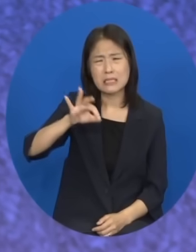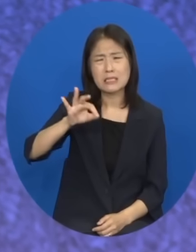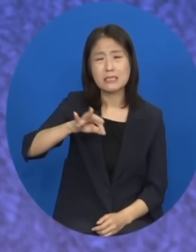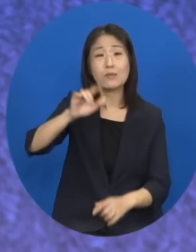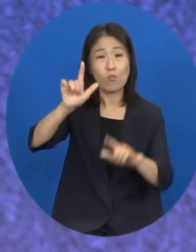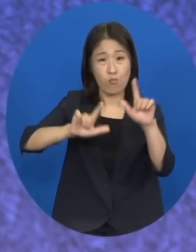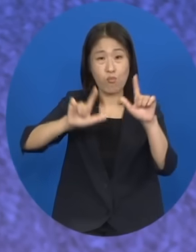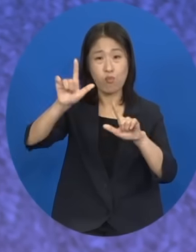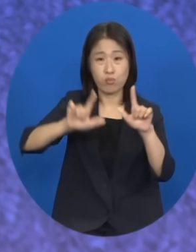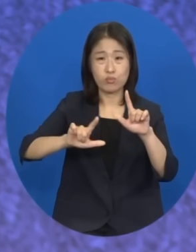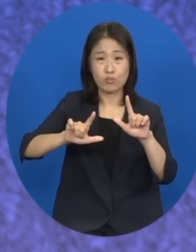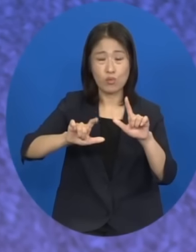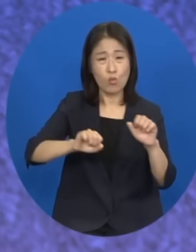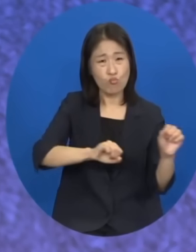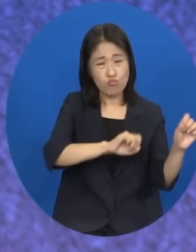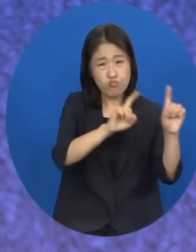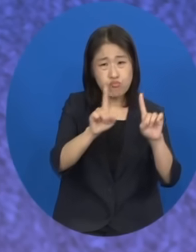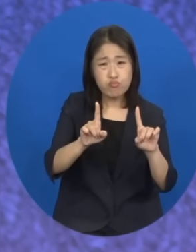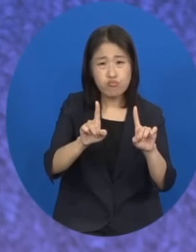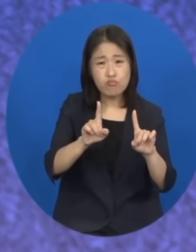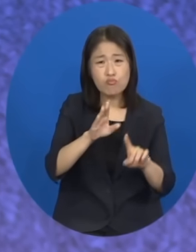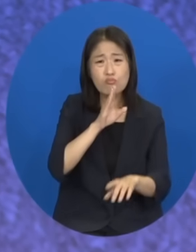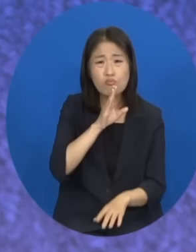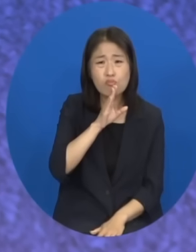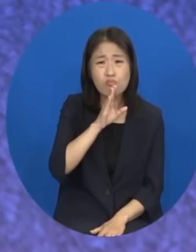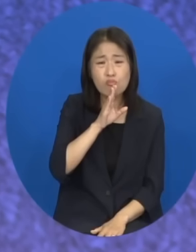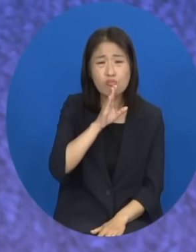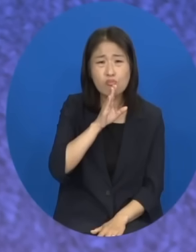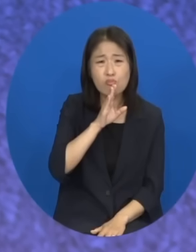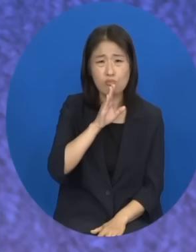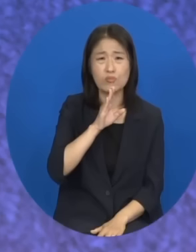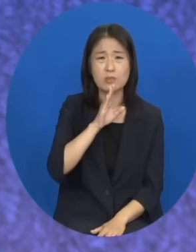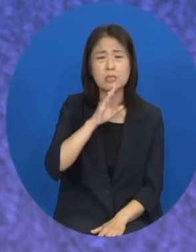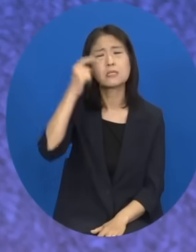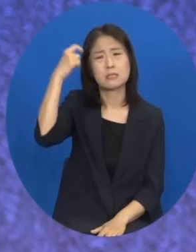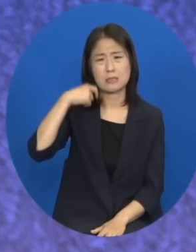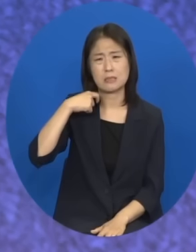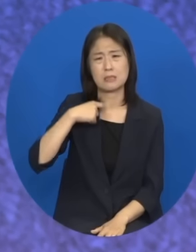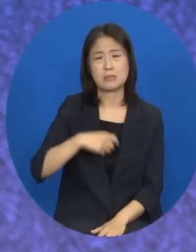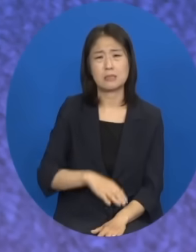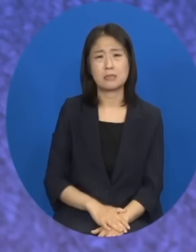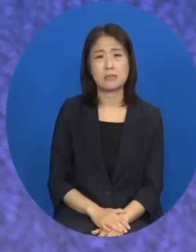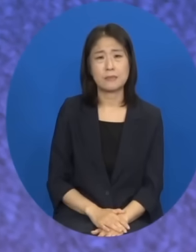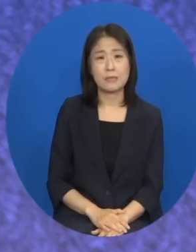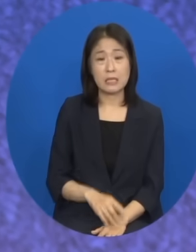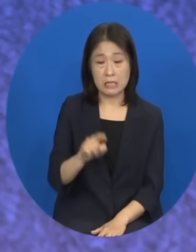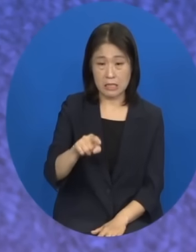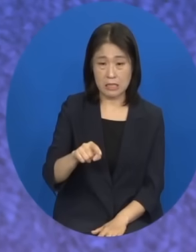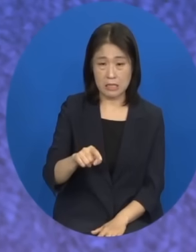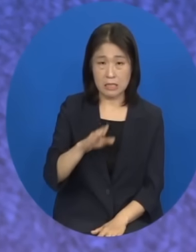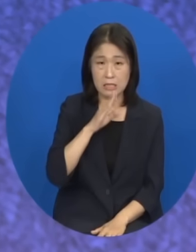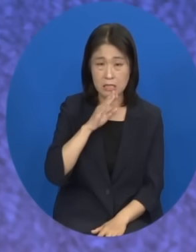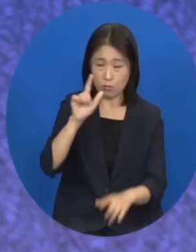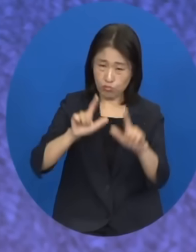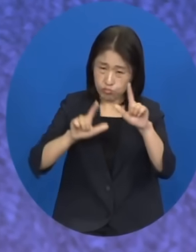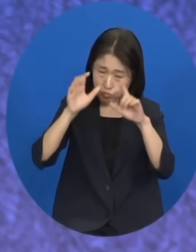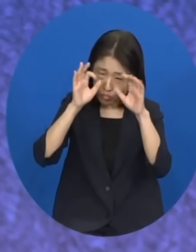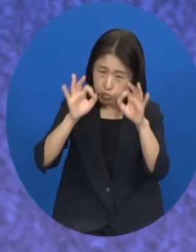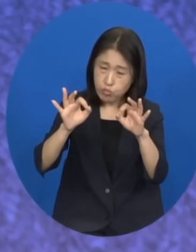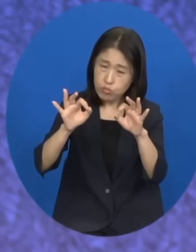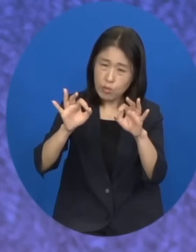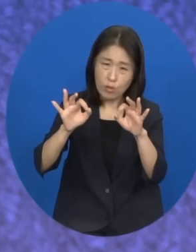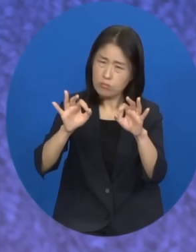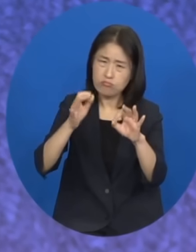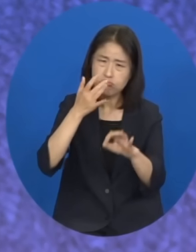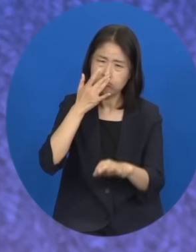부흥이 있었다는 것을 설명을 들으니까 그런가 보다 그랬지 그곳 현장을 보면은 도무지 감을 잡을